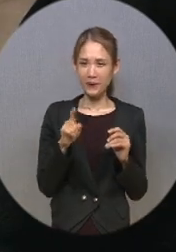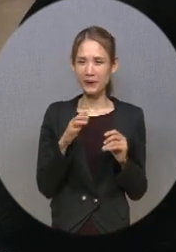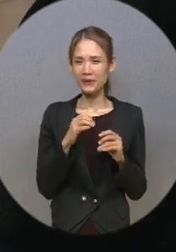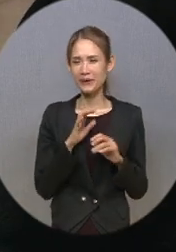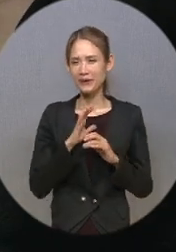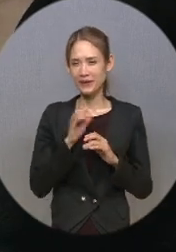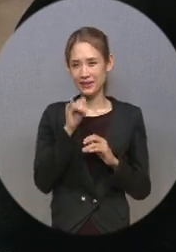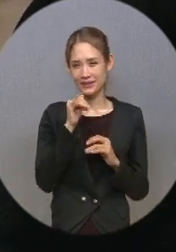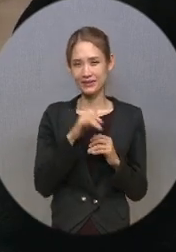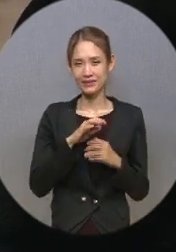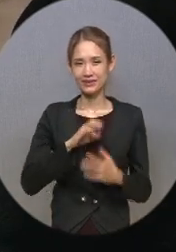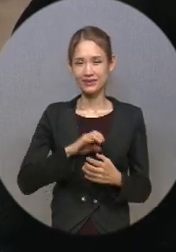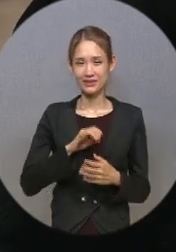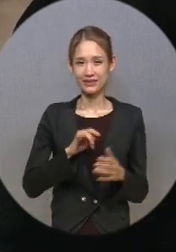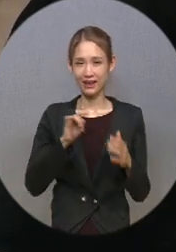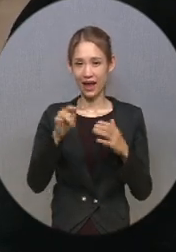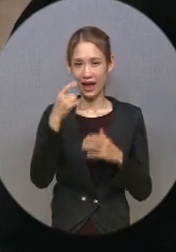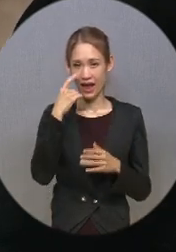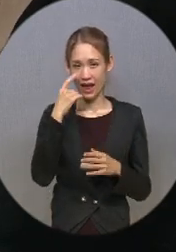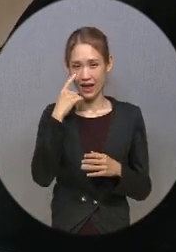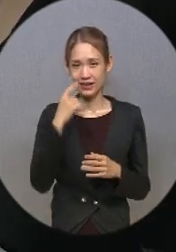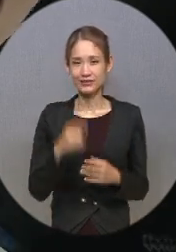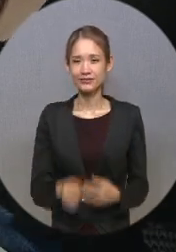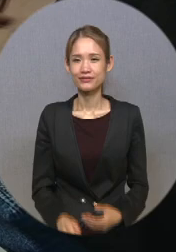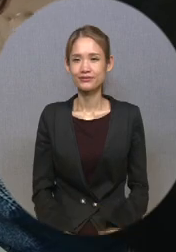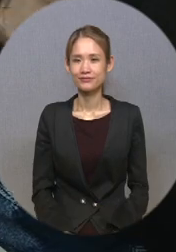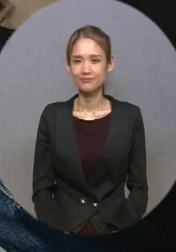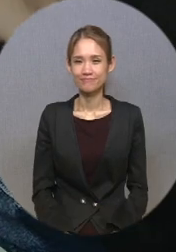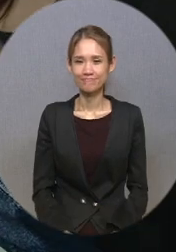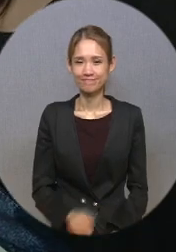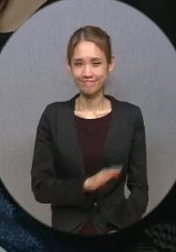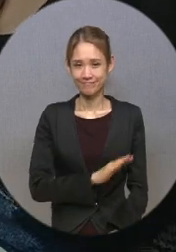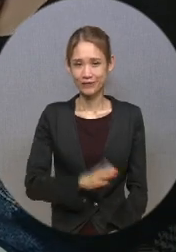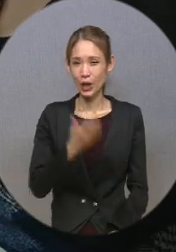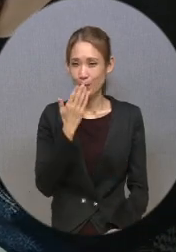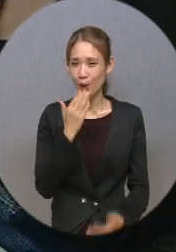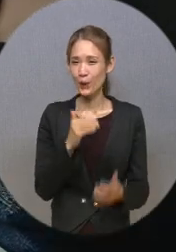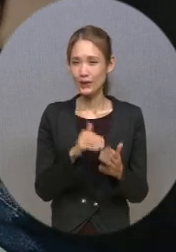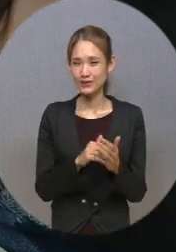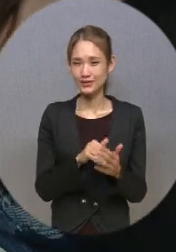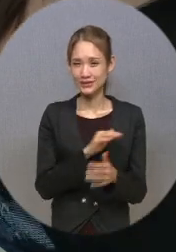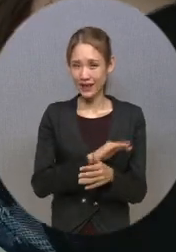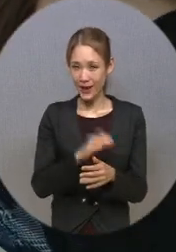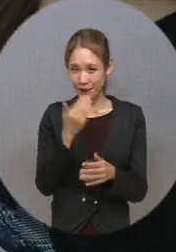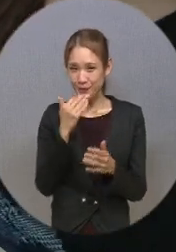우리 소화시키러. 네. 스카이워크죠. 잘 먹습니다. 오케이, 가보겠습니다. 아, 잘 먹습니다. 벌떡 잘 먹습니다.